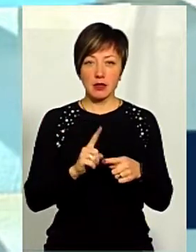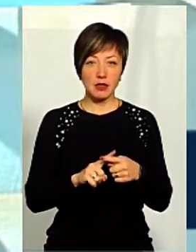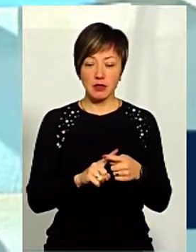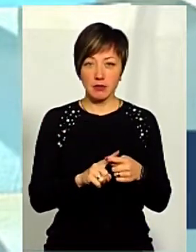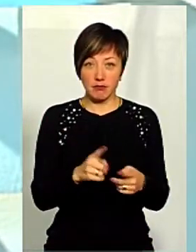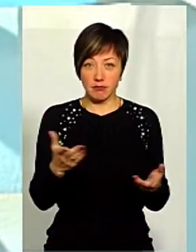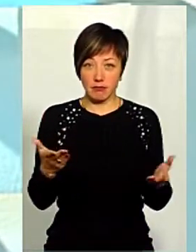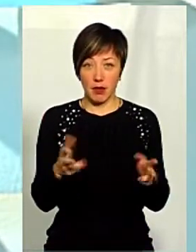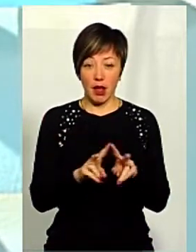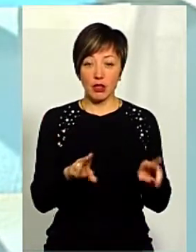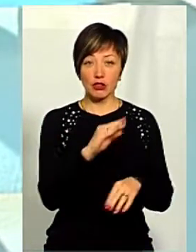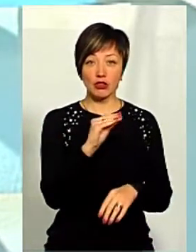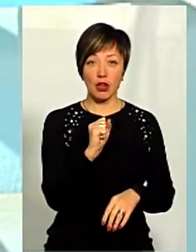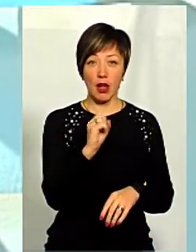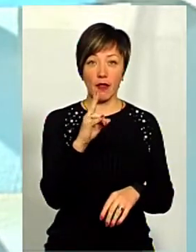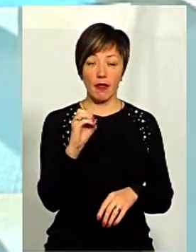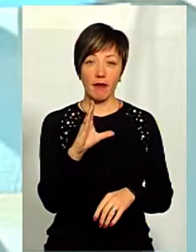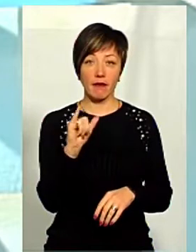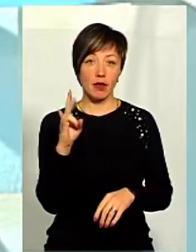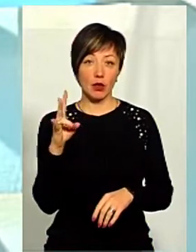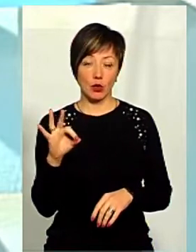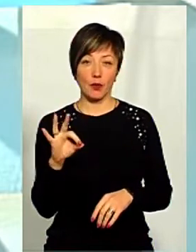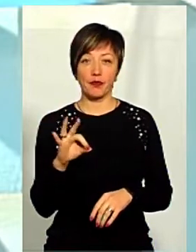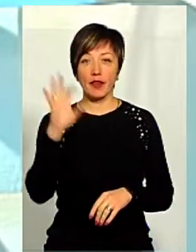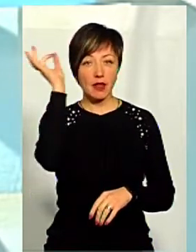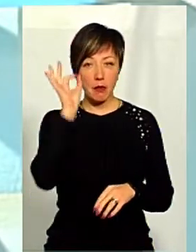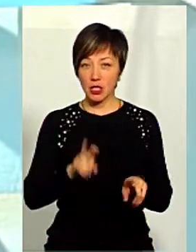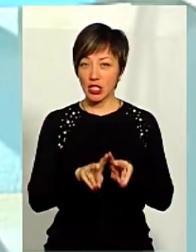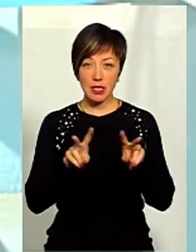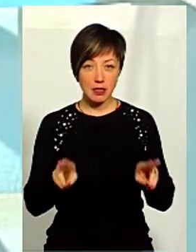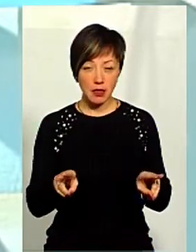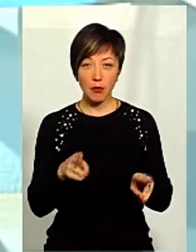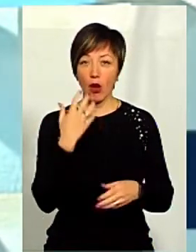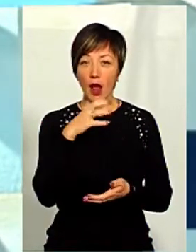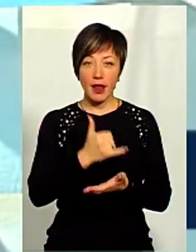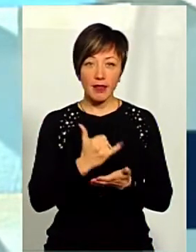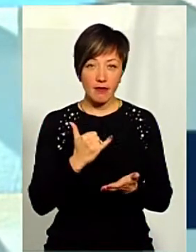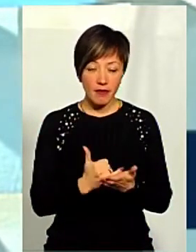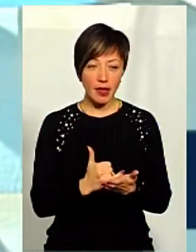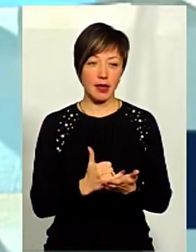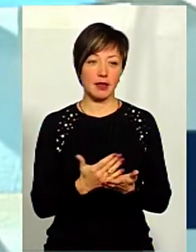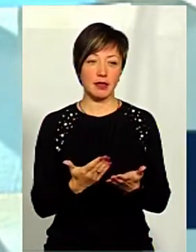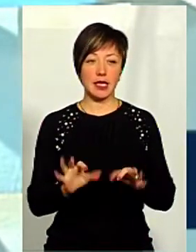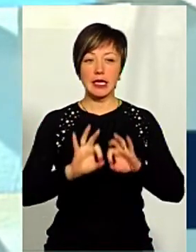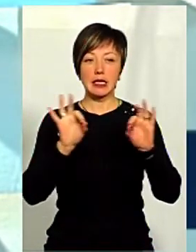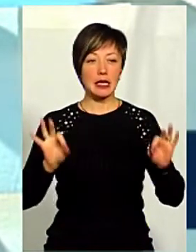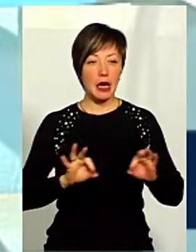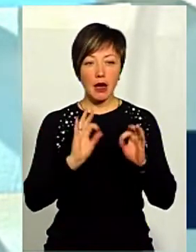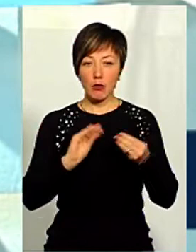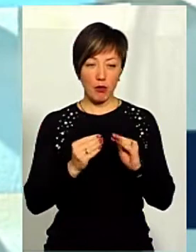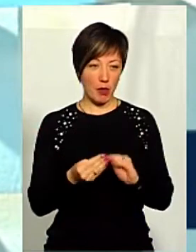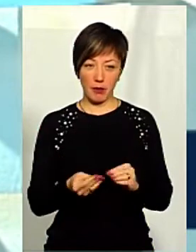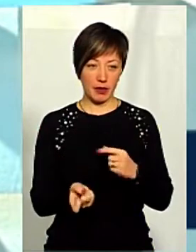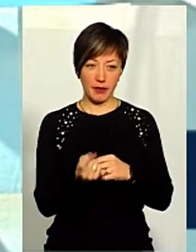це аналог, тобто в Німеччині так само Глінтвейн, і ну, тобто ніяких проблем ніде